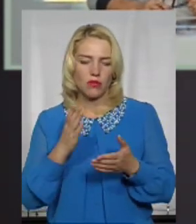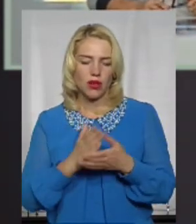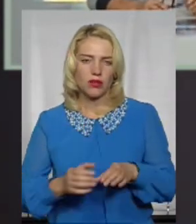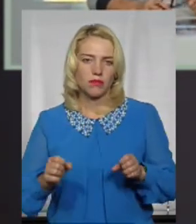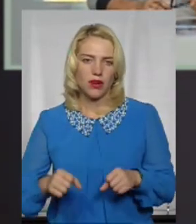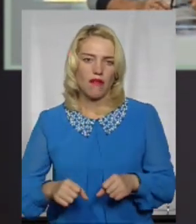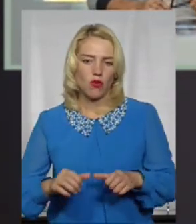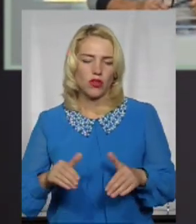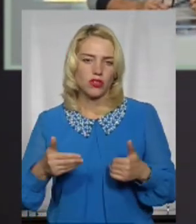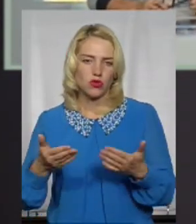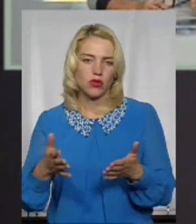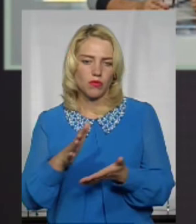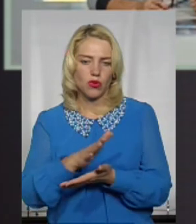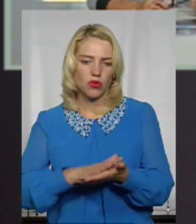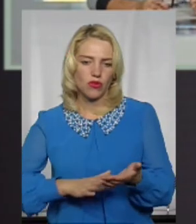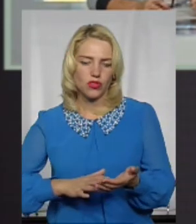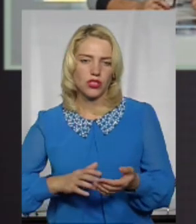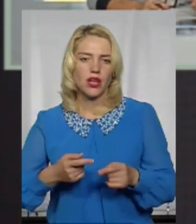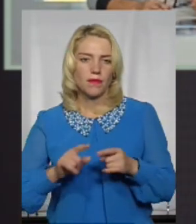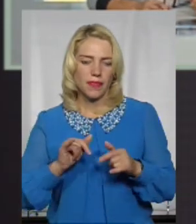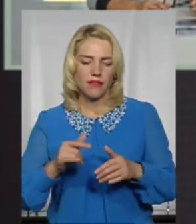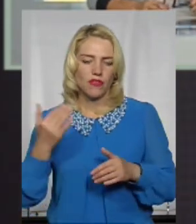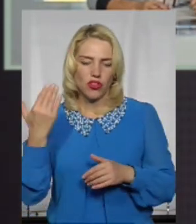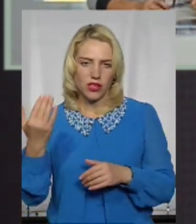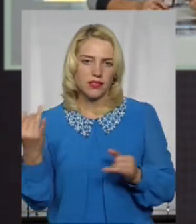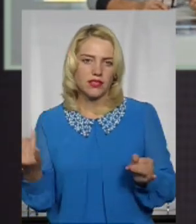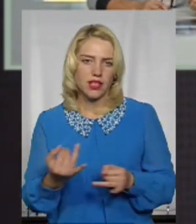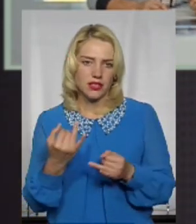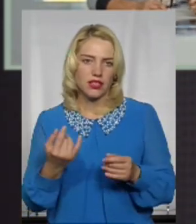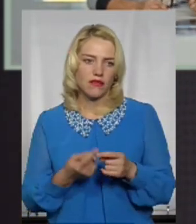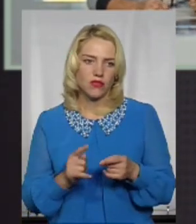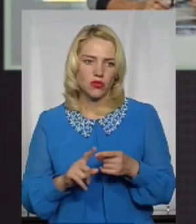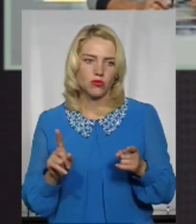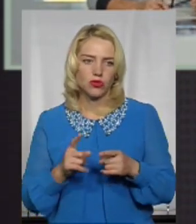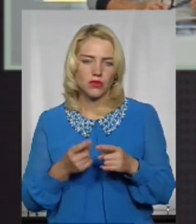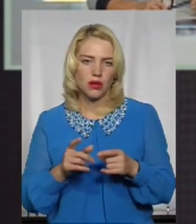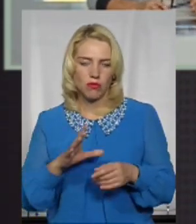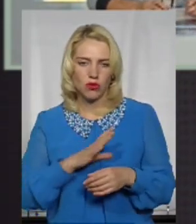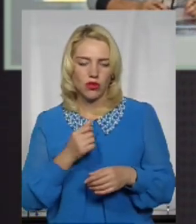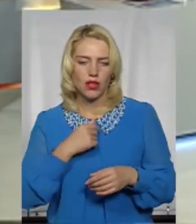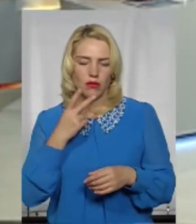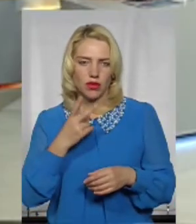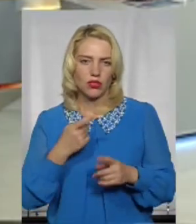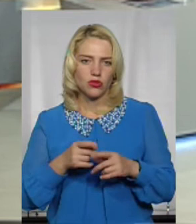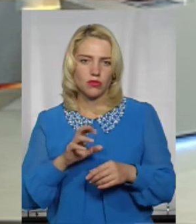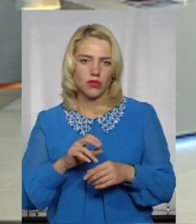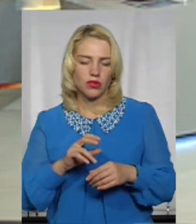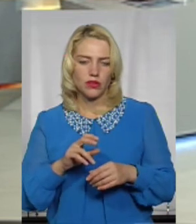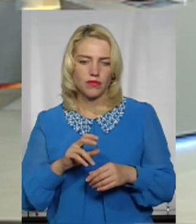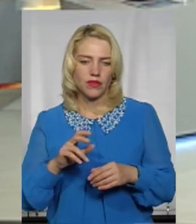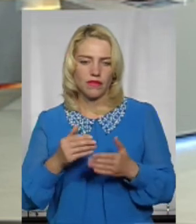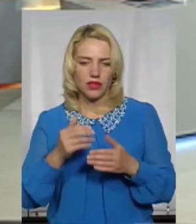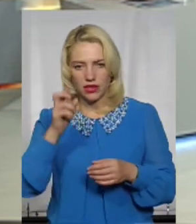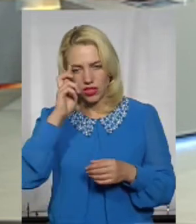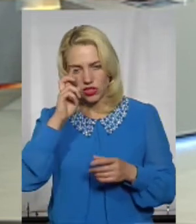право ініціювати продовження. Звісно, що вони зацікавлені в тому, щоб це було, і я так бачу, посили від